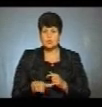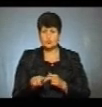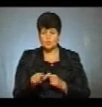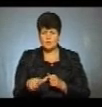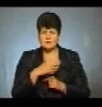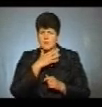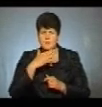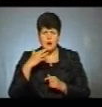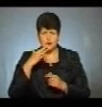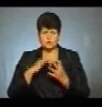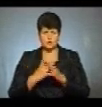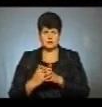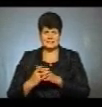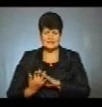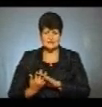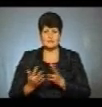багато населених пунктів,